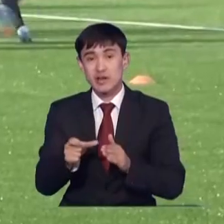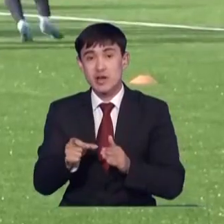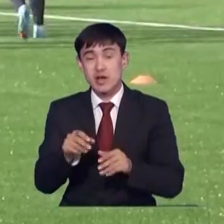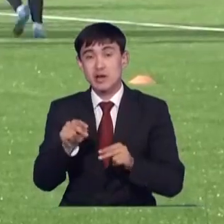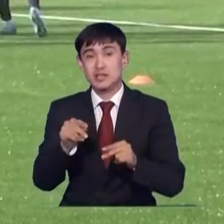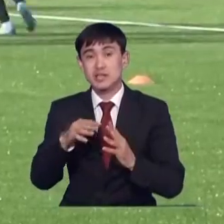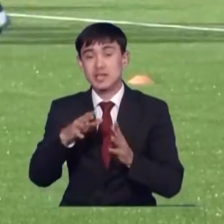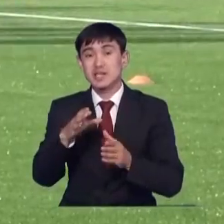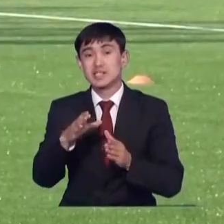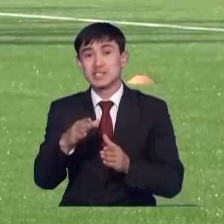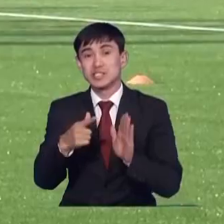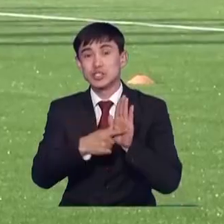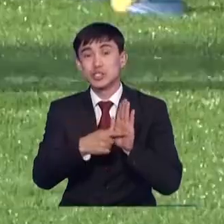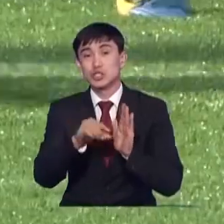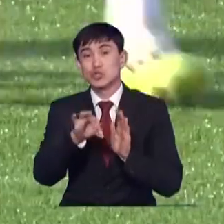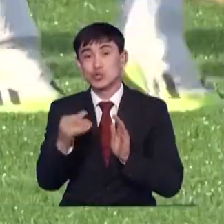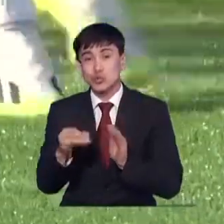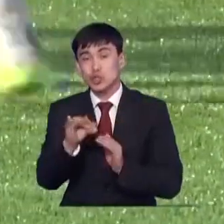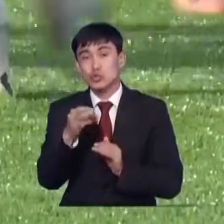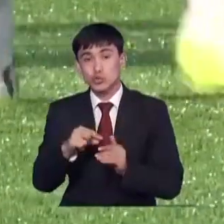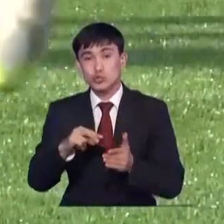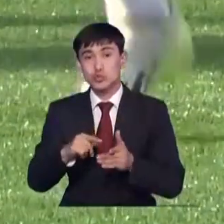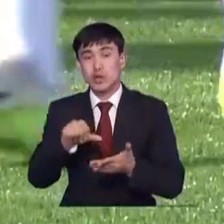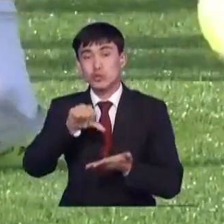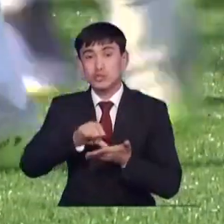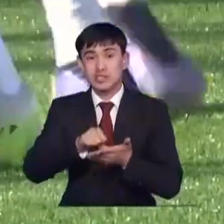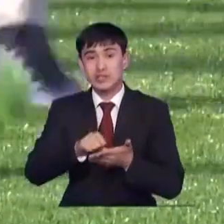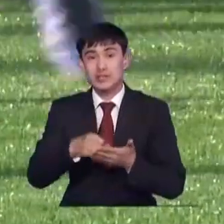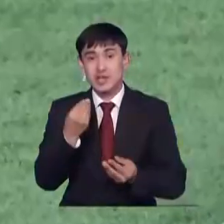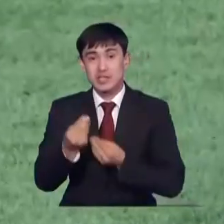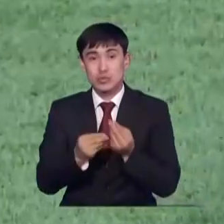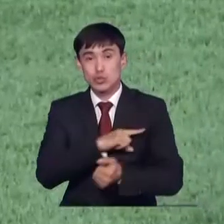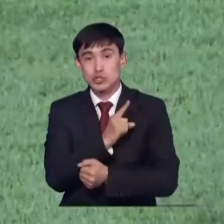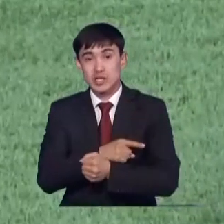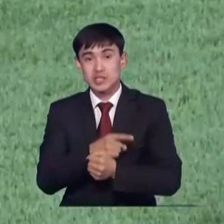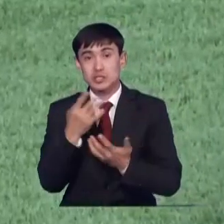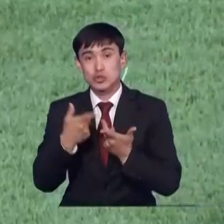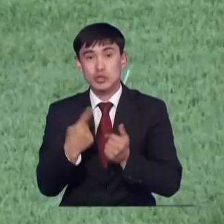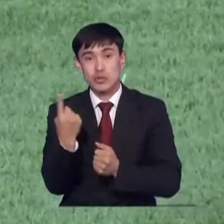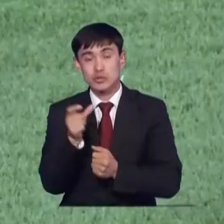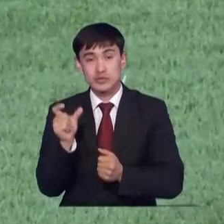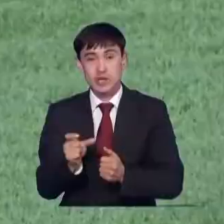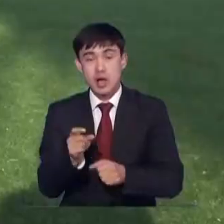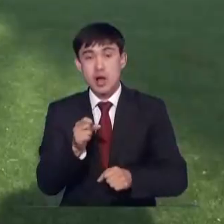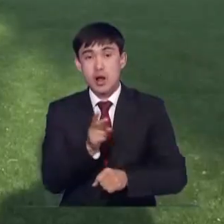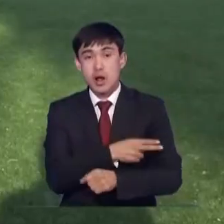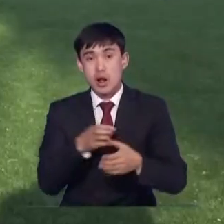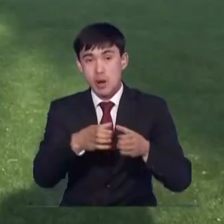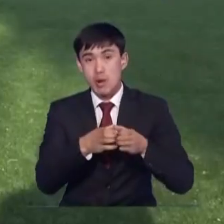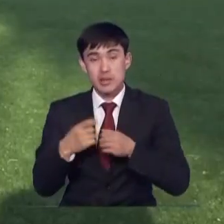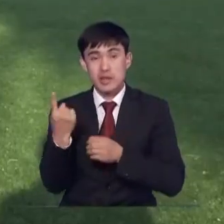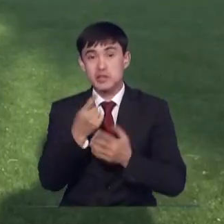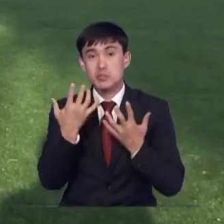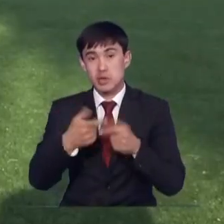воспитанники семиреченской школы и тут На первый план выходит именно сыгранность а не усиление за сч одной звезды команда действует как единый